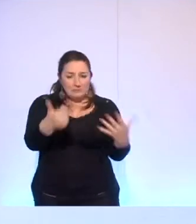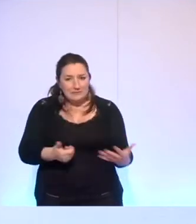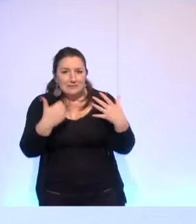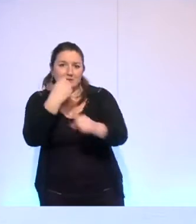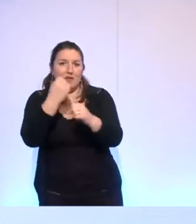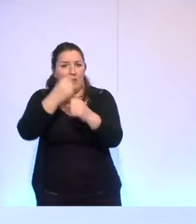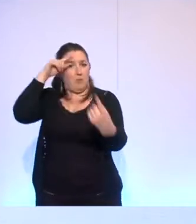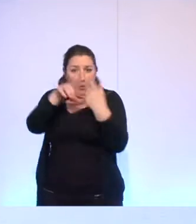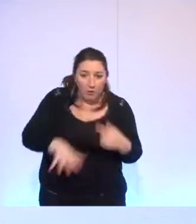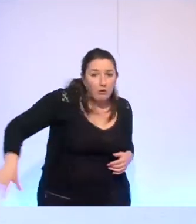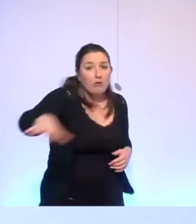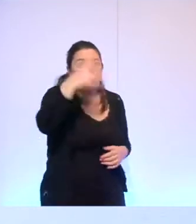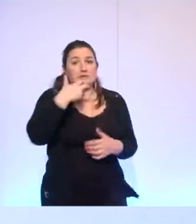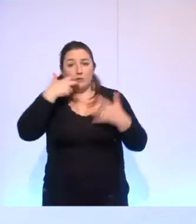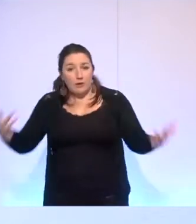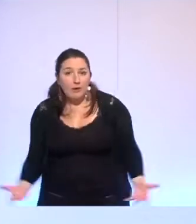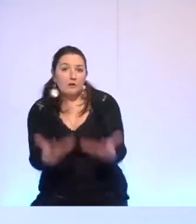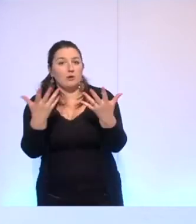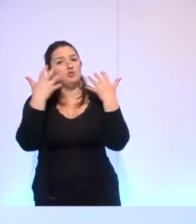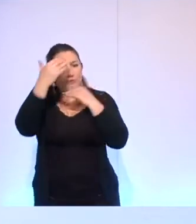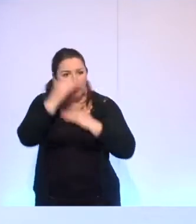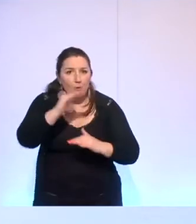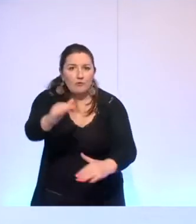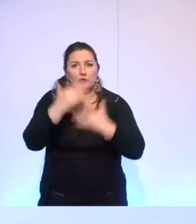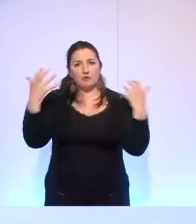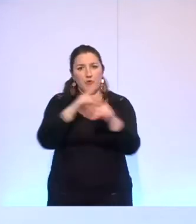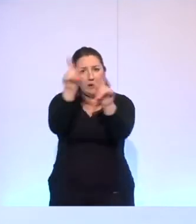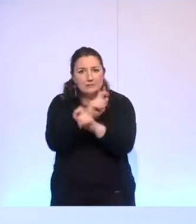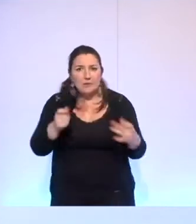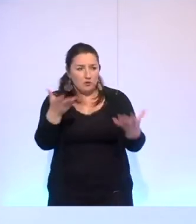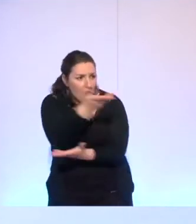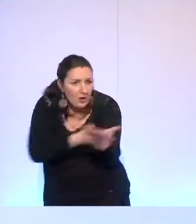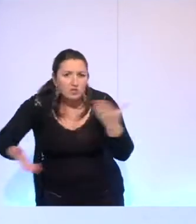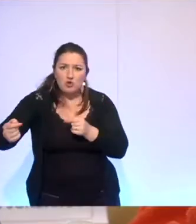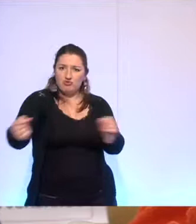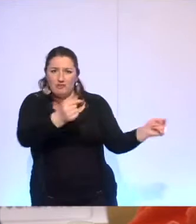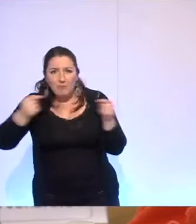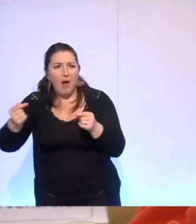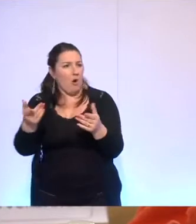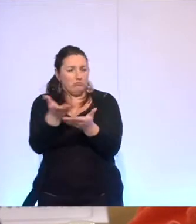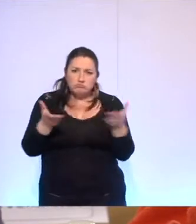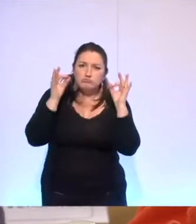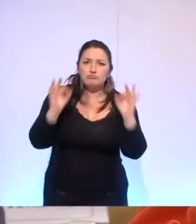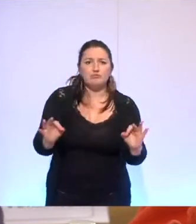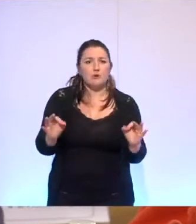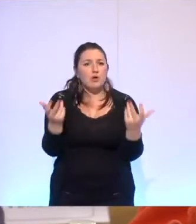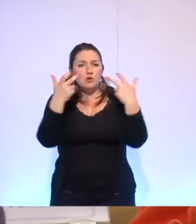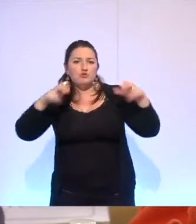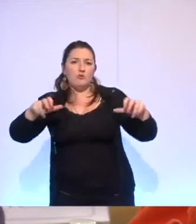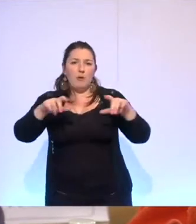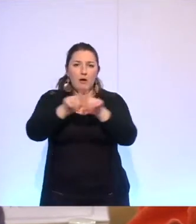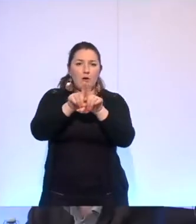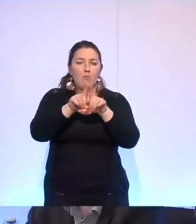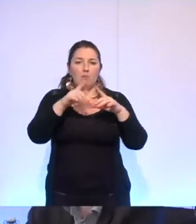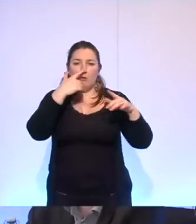respect. Je souhaite que nous puissions échanger, débattre dans les meilleures conditions, que nos étiquettes ne pèsent pas à chaque instant dans les débats.